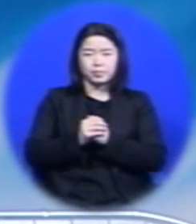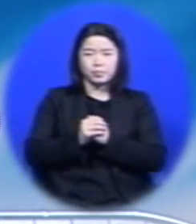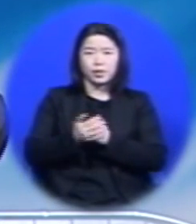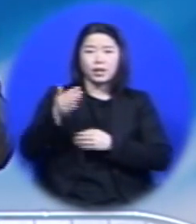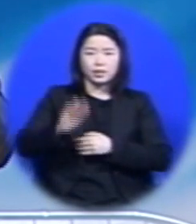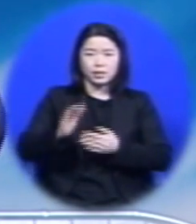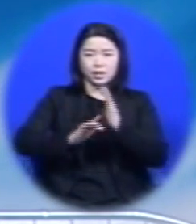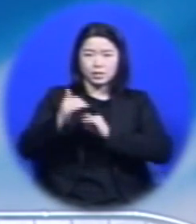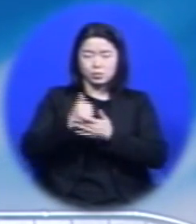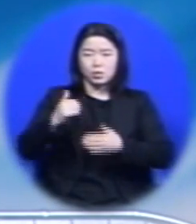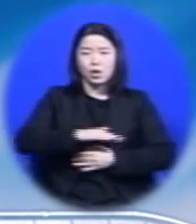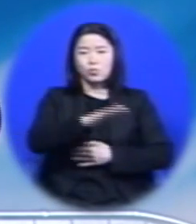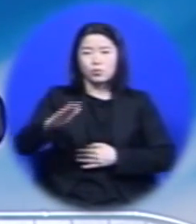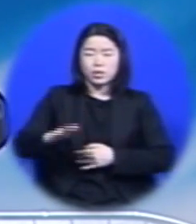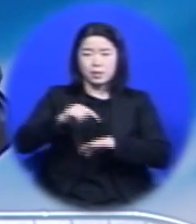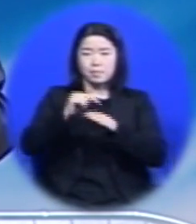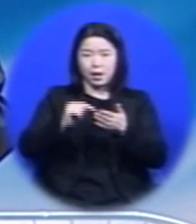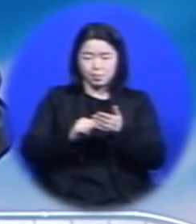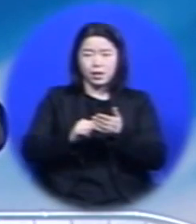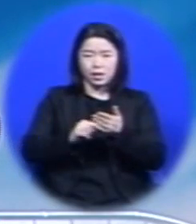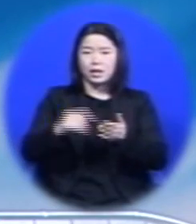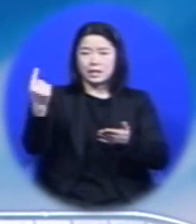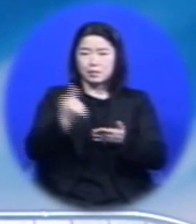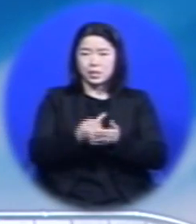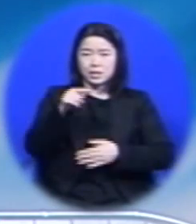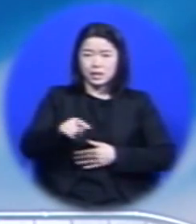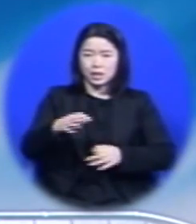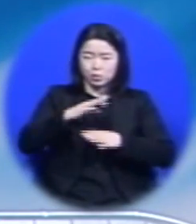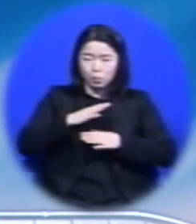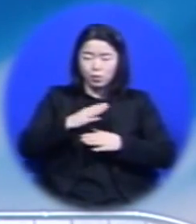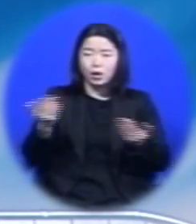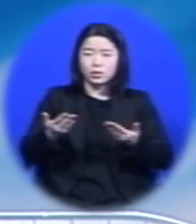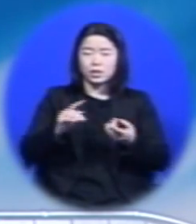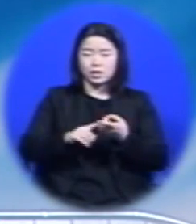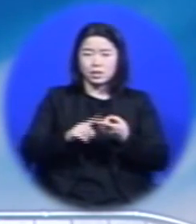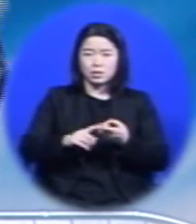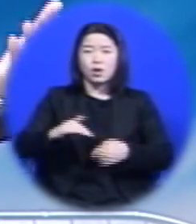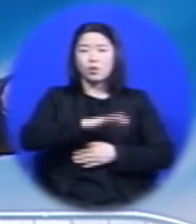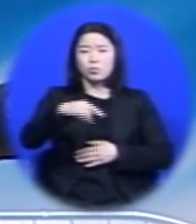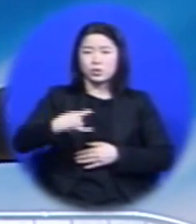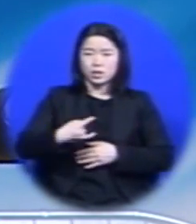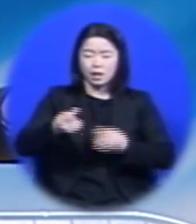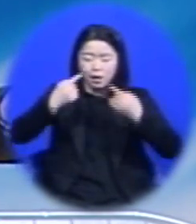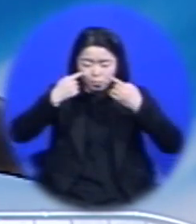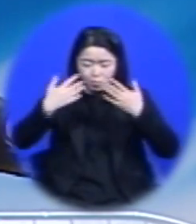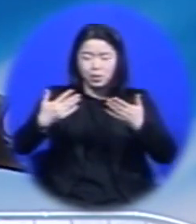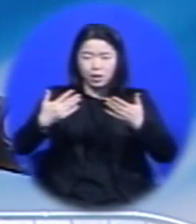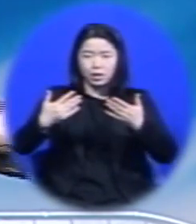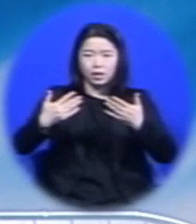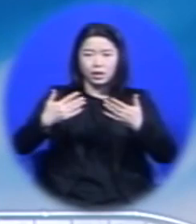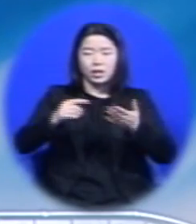태어나시면 왜 우리 마음에 임하시는이 놀라운 사건을 우리에게 그렇게 분명하게 드러내